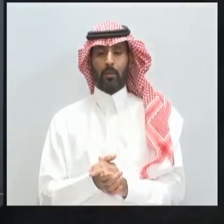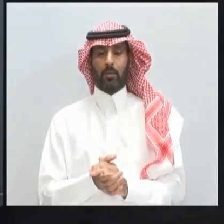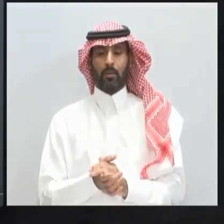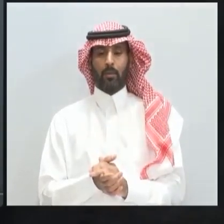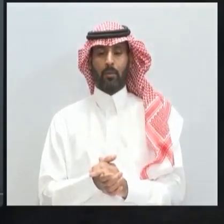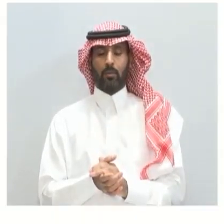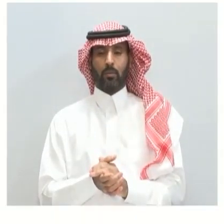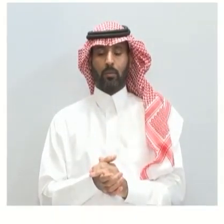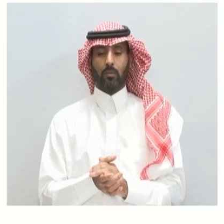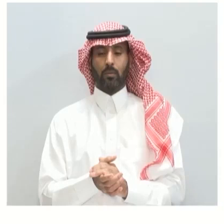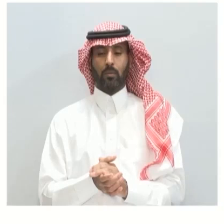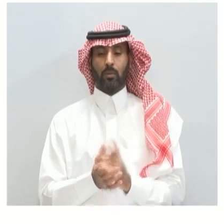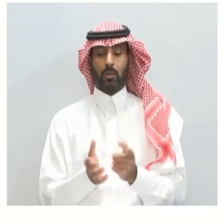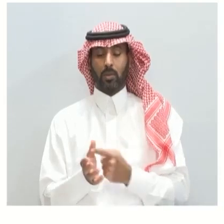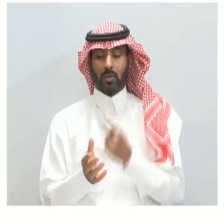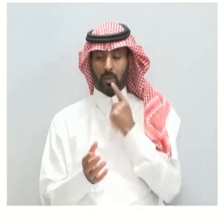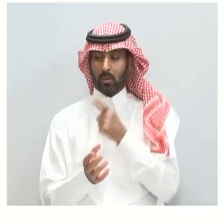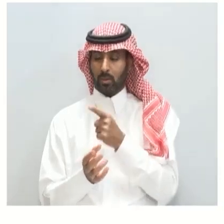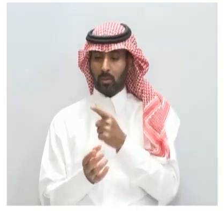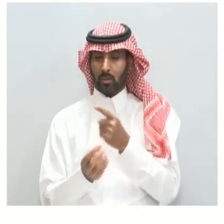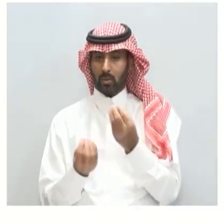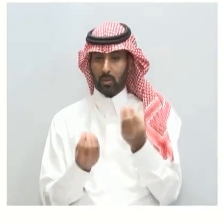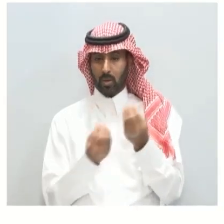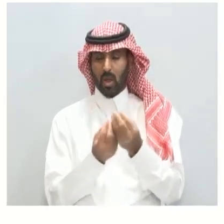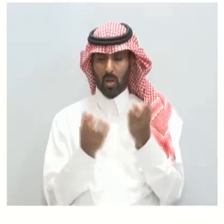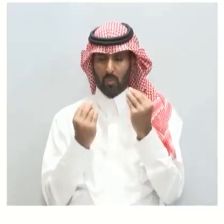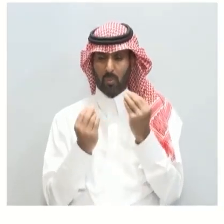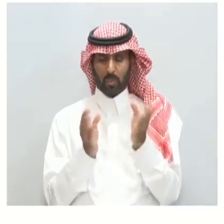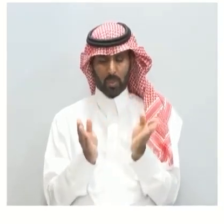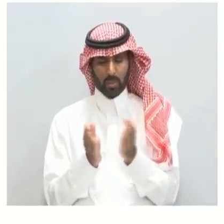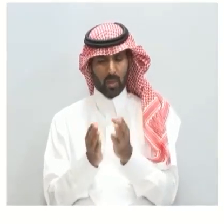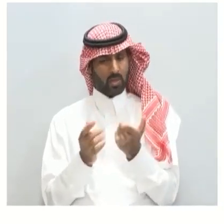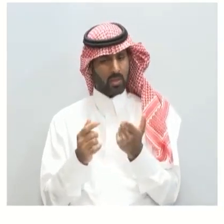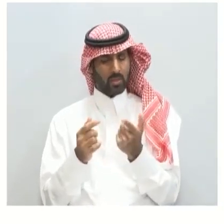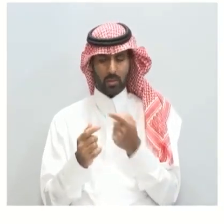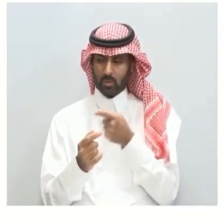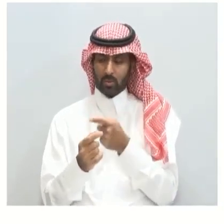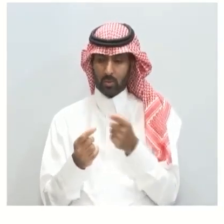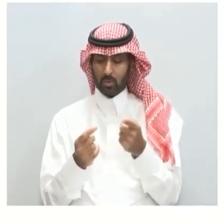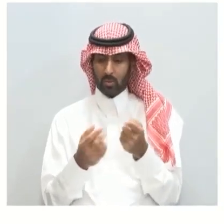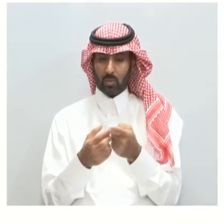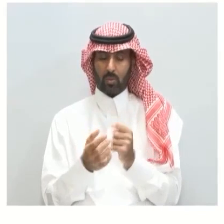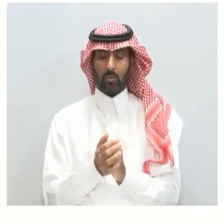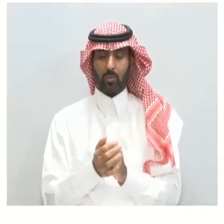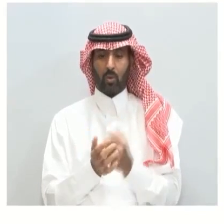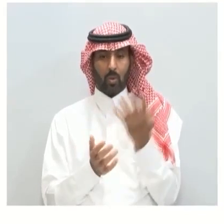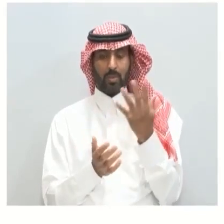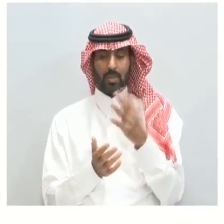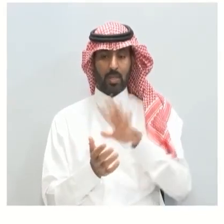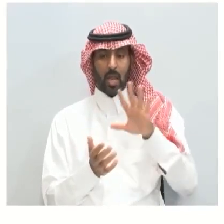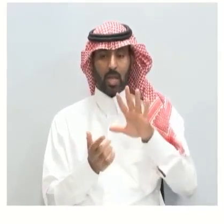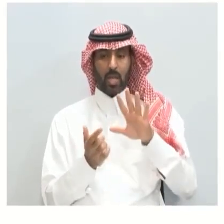كذلكم نسبته الى غيره من العلوم ما هي نسبه هذا العلم ال القران الكريم الى غيره من العلوم الشرعيه